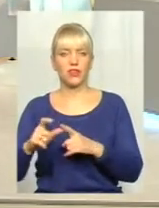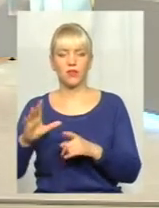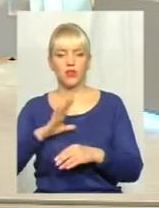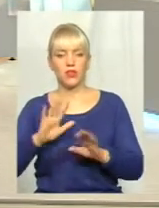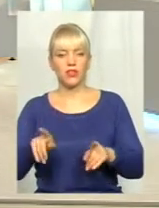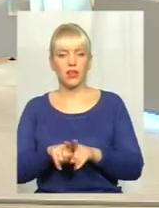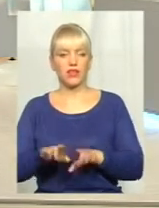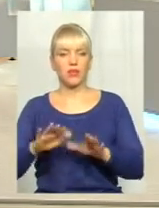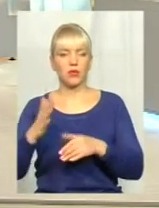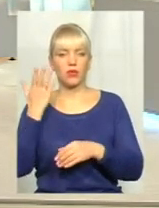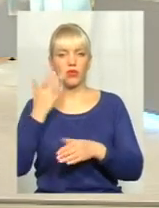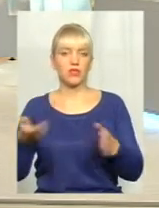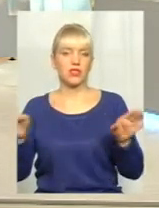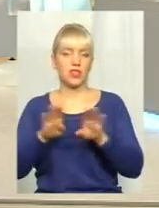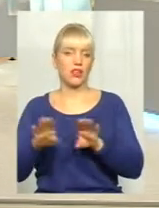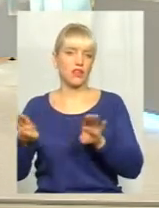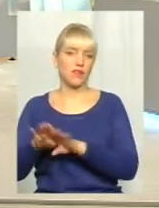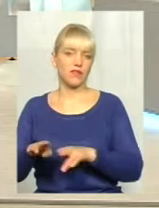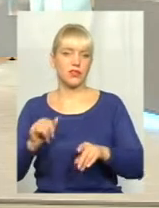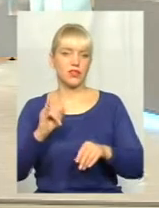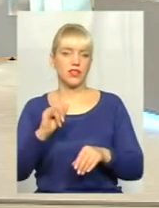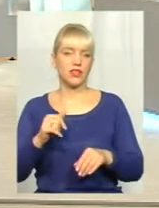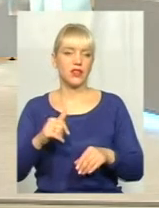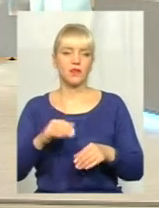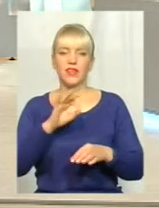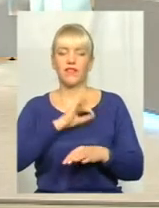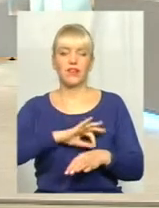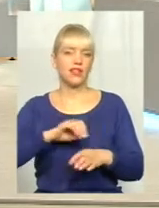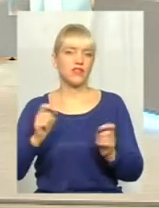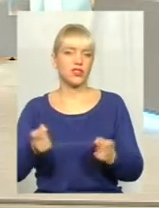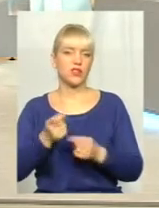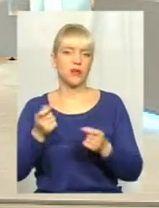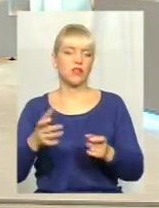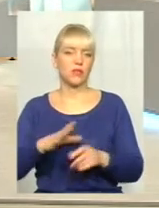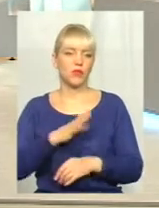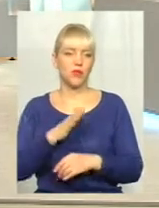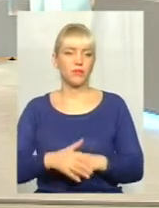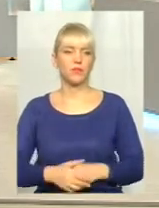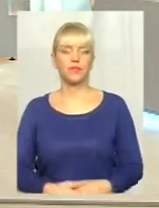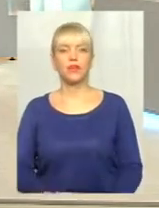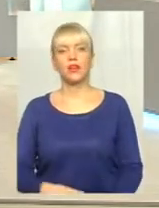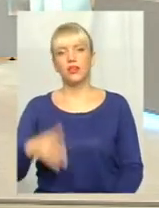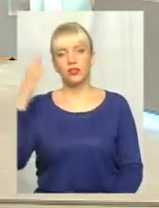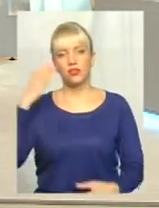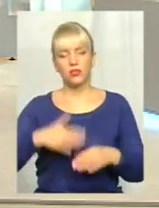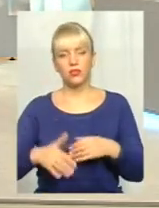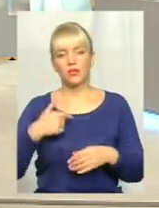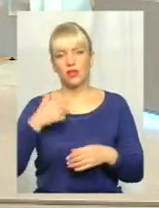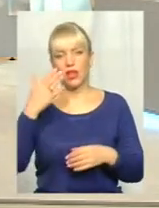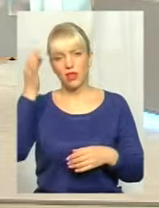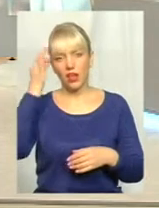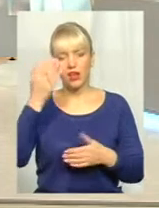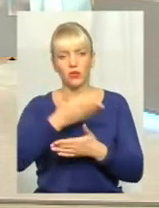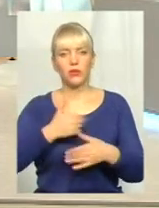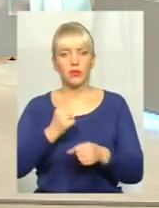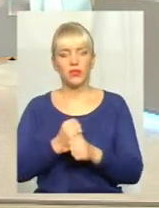закривався роботодавець, і ефективність дуже падала таких перевірок. Зрозуміло, дякую за відповідь. Я нагадую глядачам,